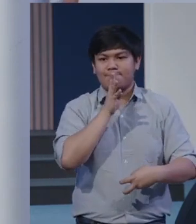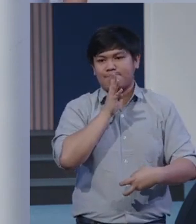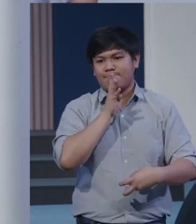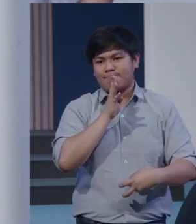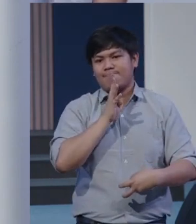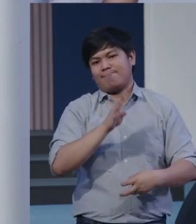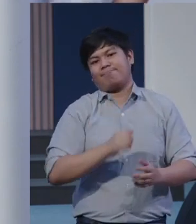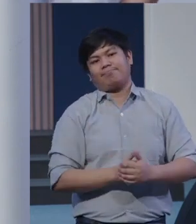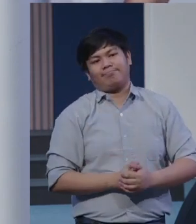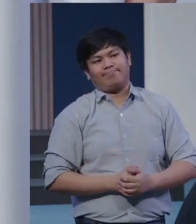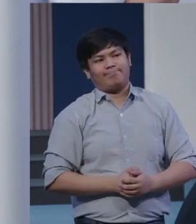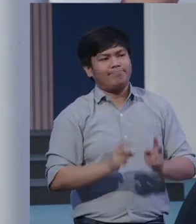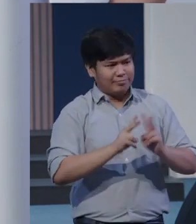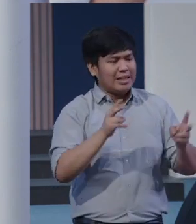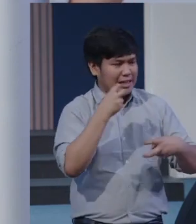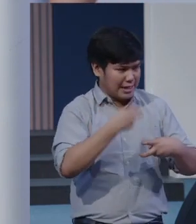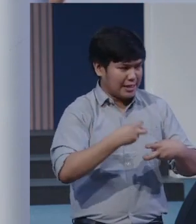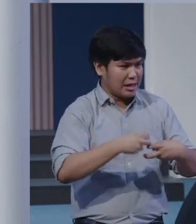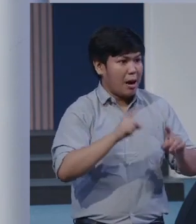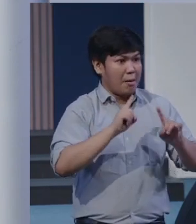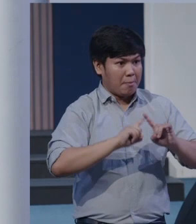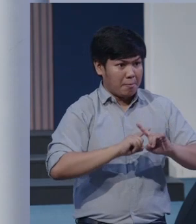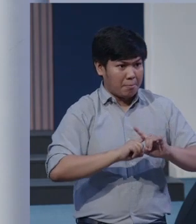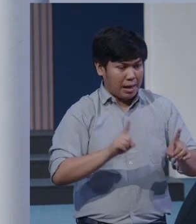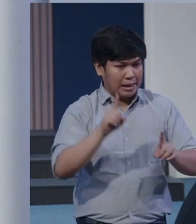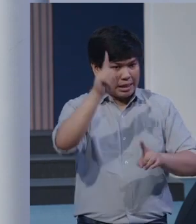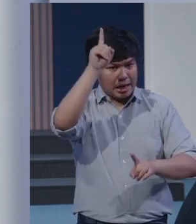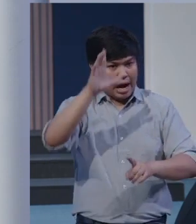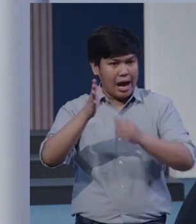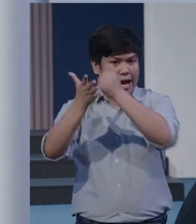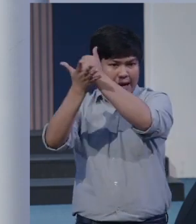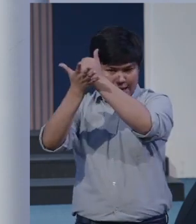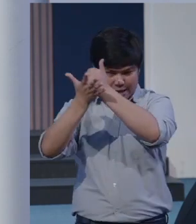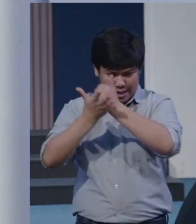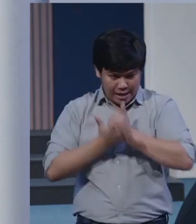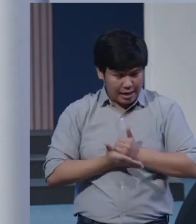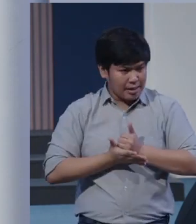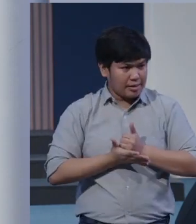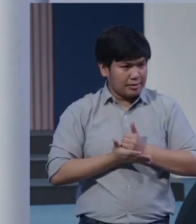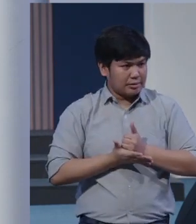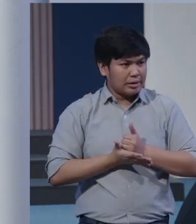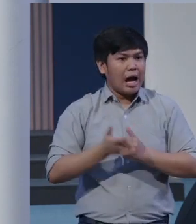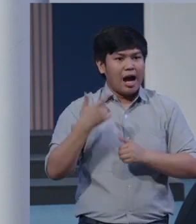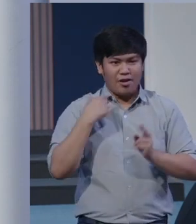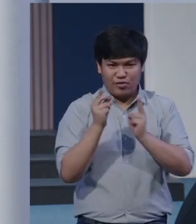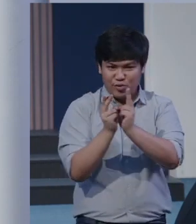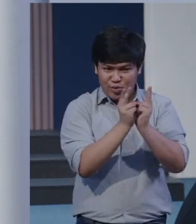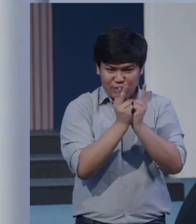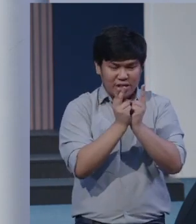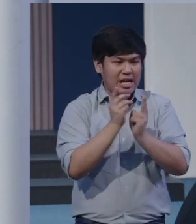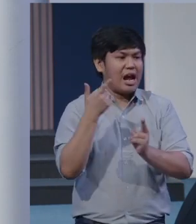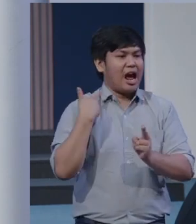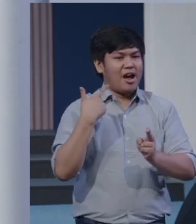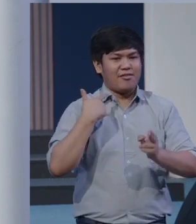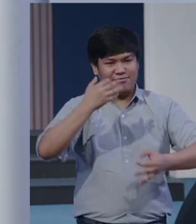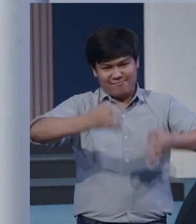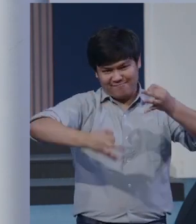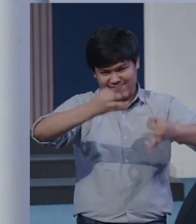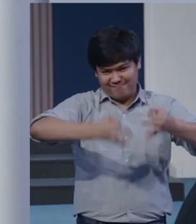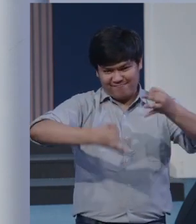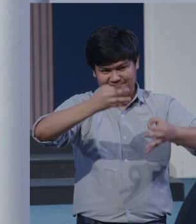pakikipag-ugnay sa isa't isa nagkakaroon ng katarungan yung mga